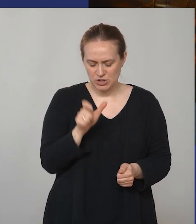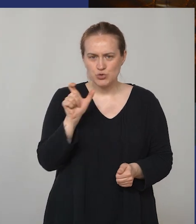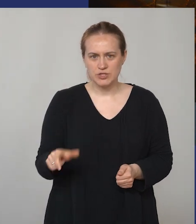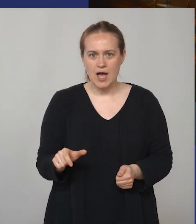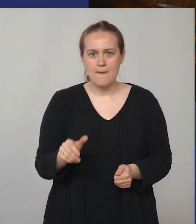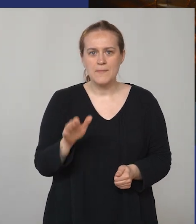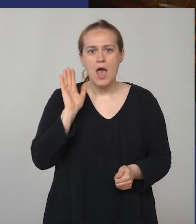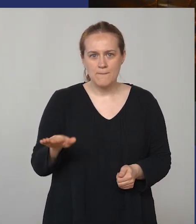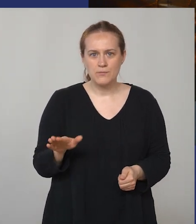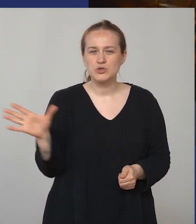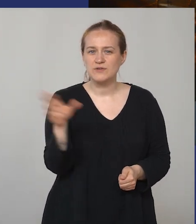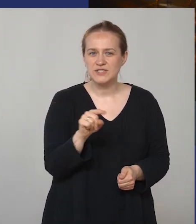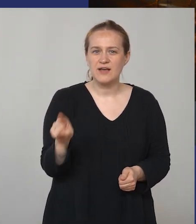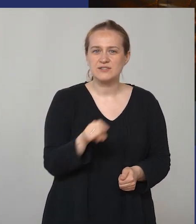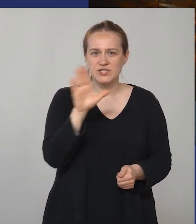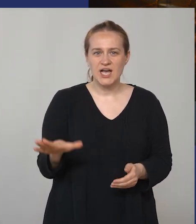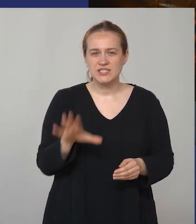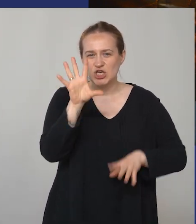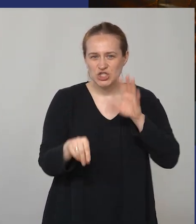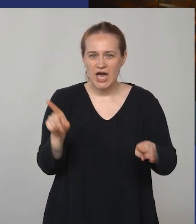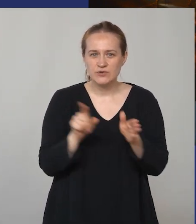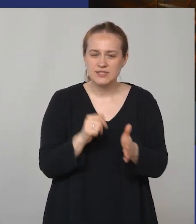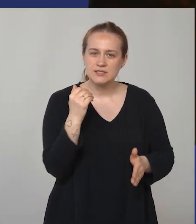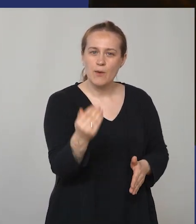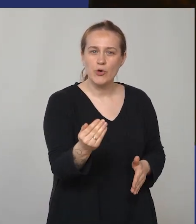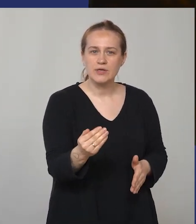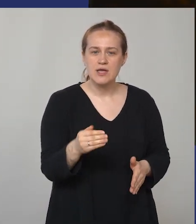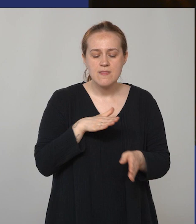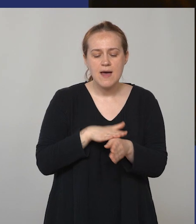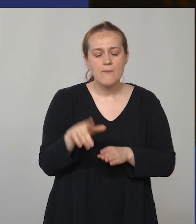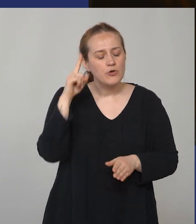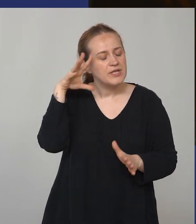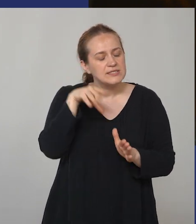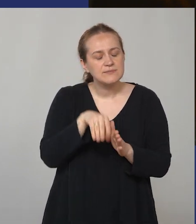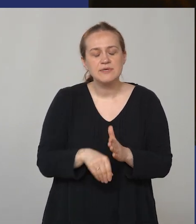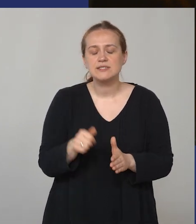часов и дней неуловимый бег. Тогда весь